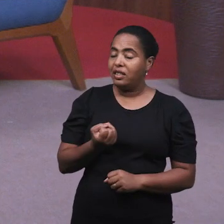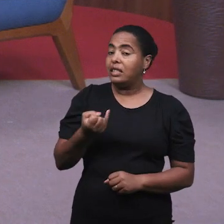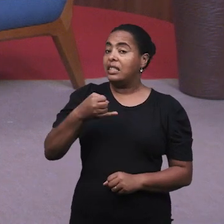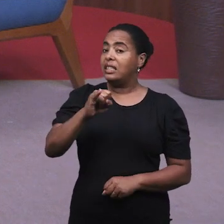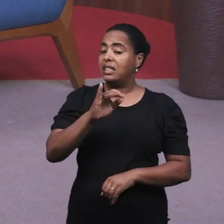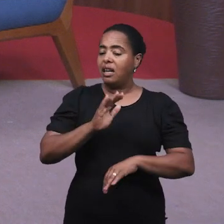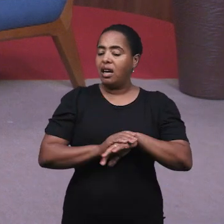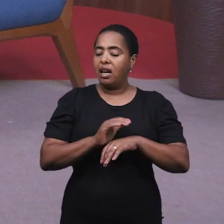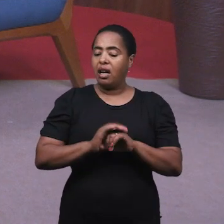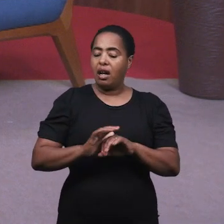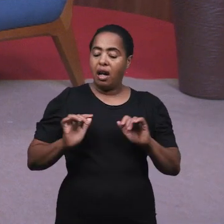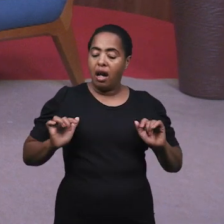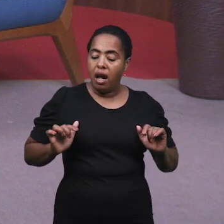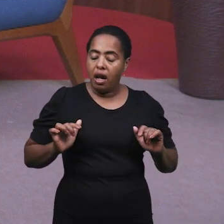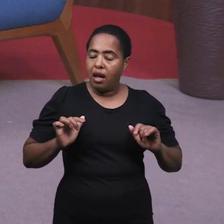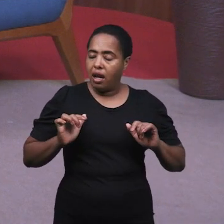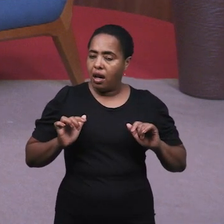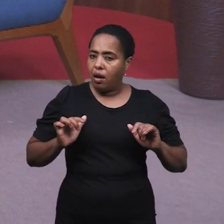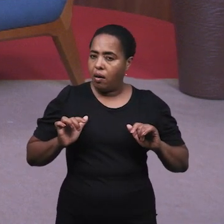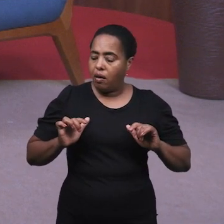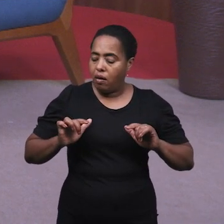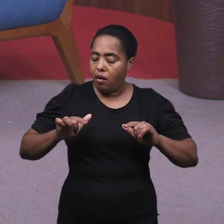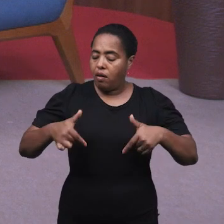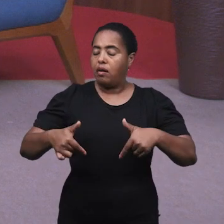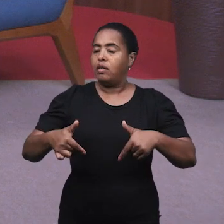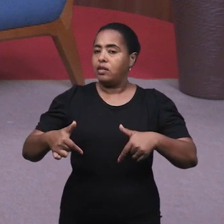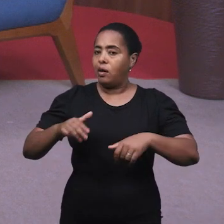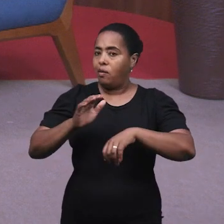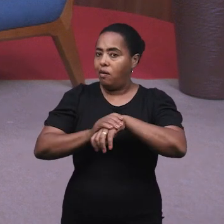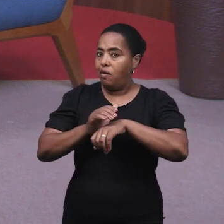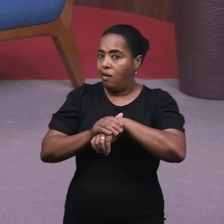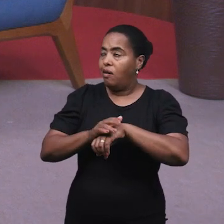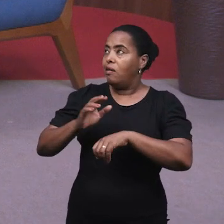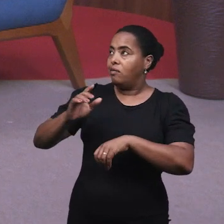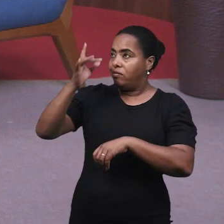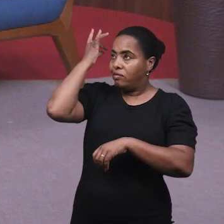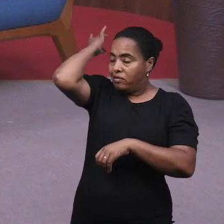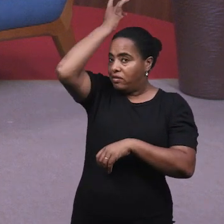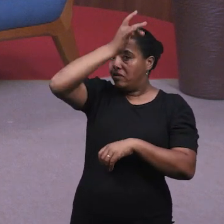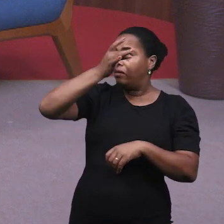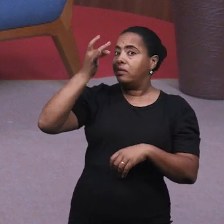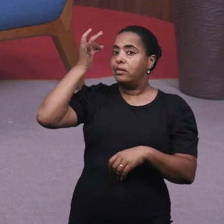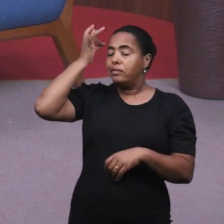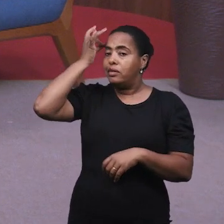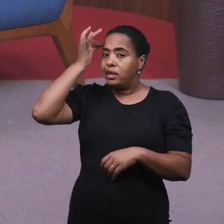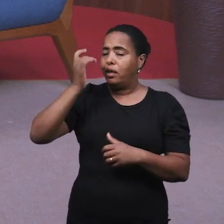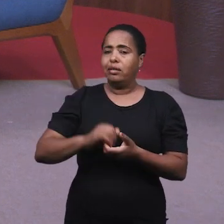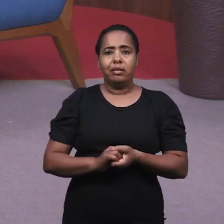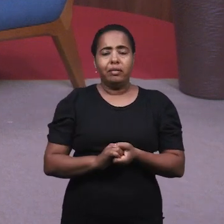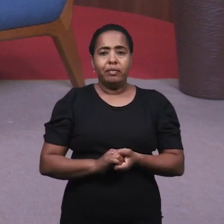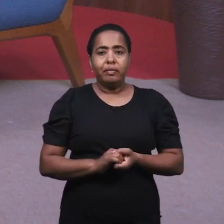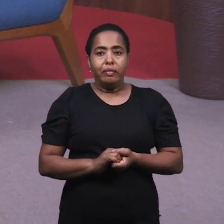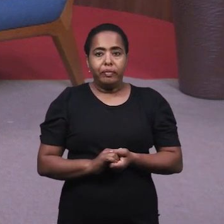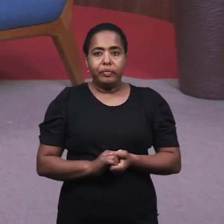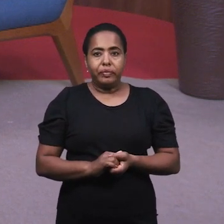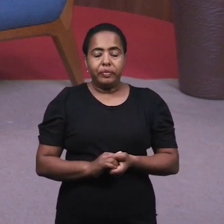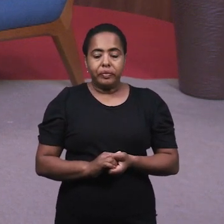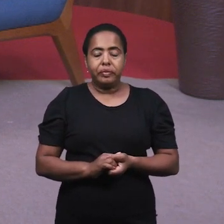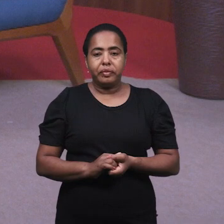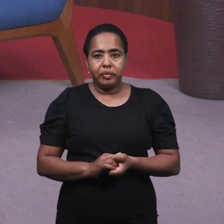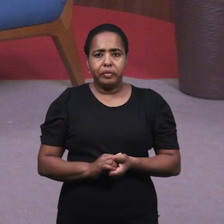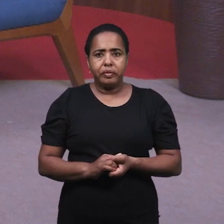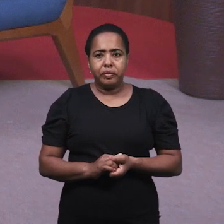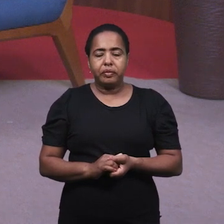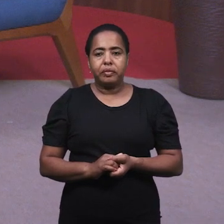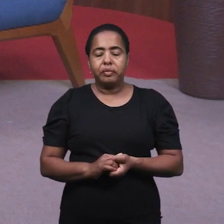et s'il y a une action, une opération du Saint-Esprit dans sa vie. Et la mission du Saint-Esprit,